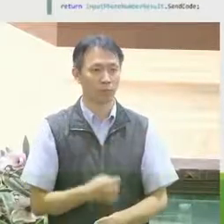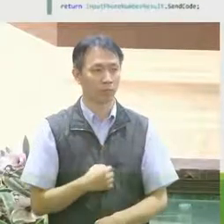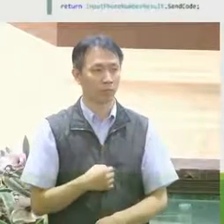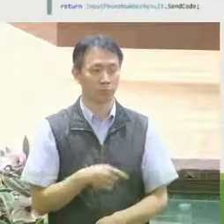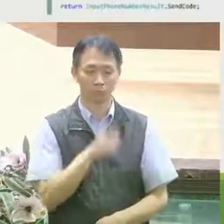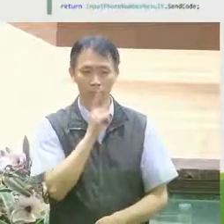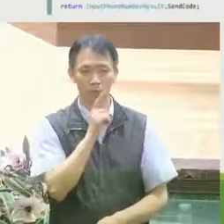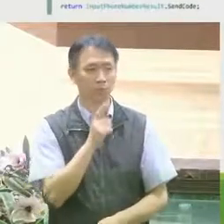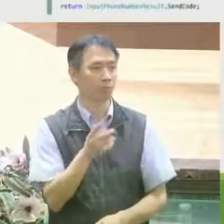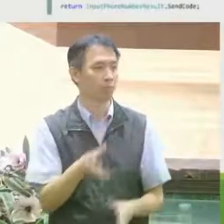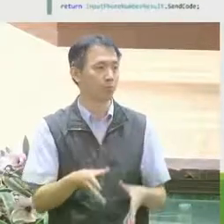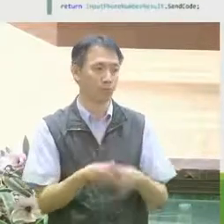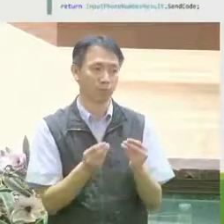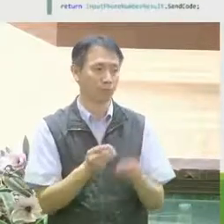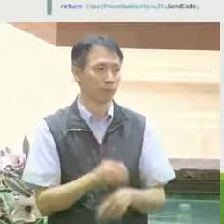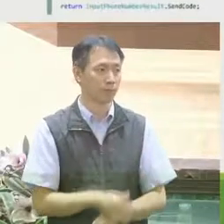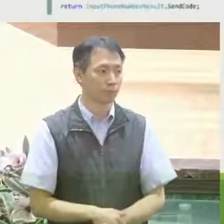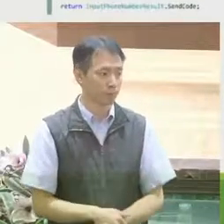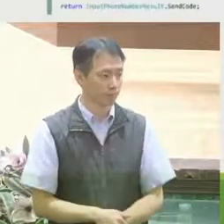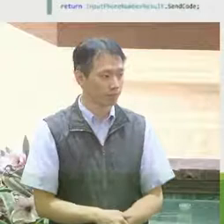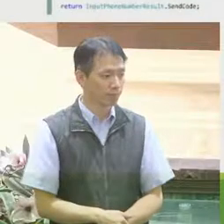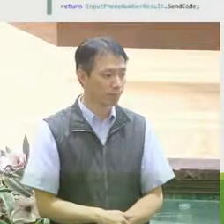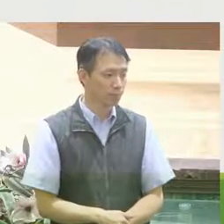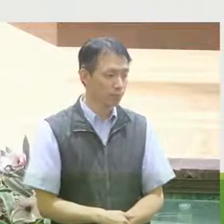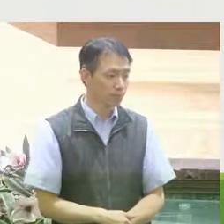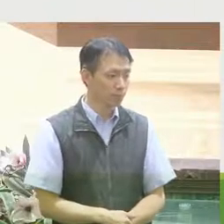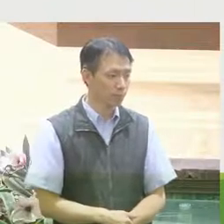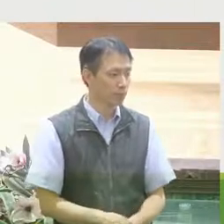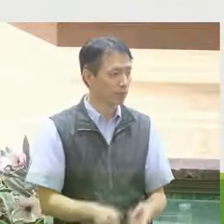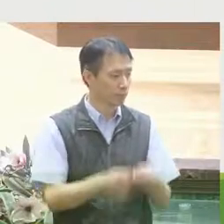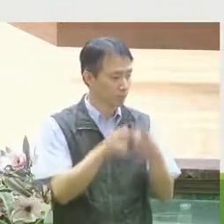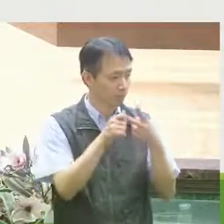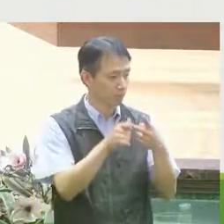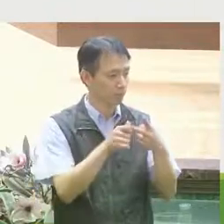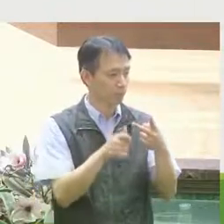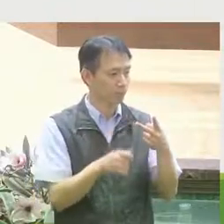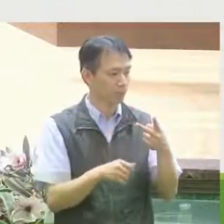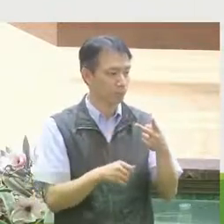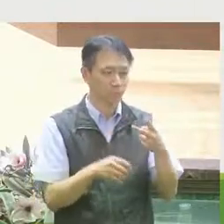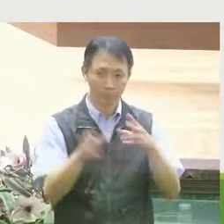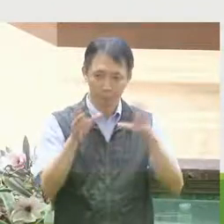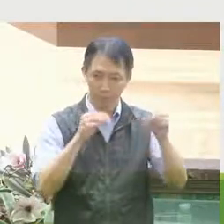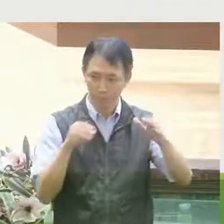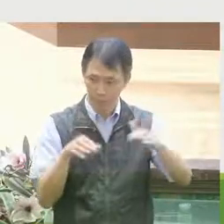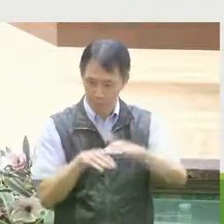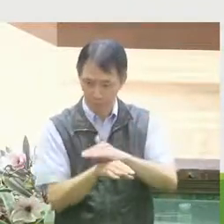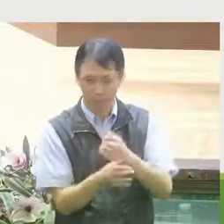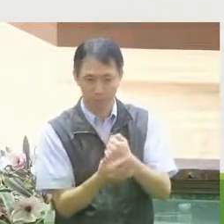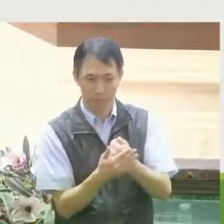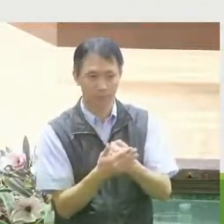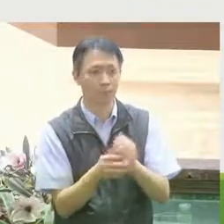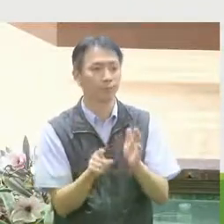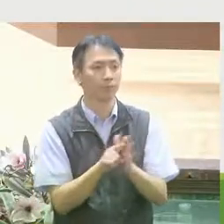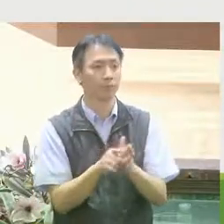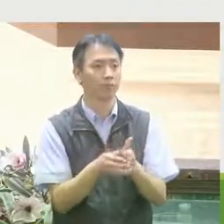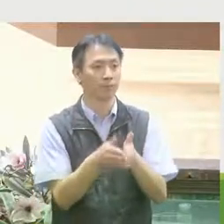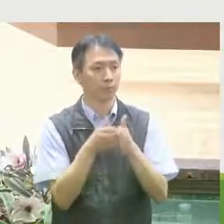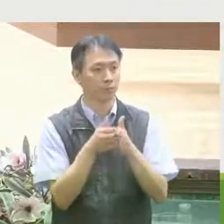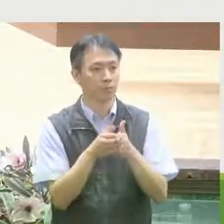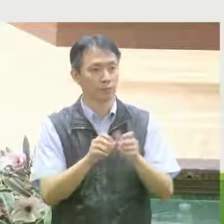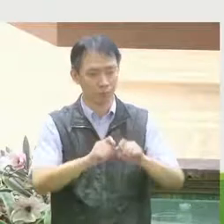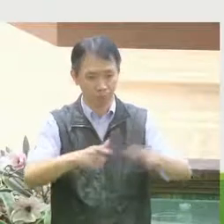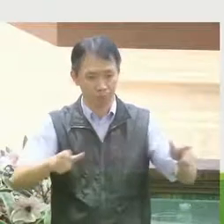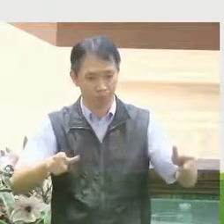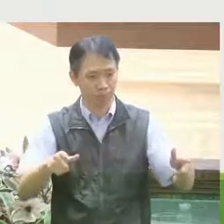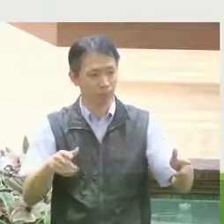不再需要再太多的说明。第二，资料储存的时候要在不同的层